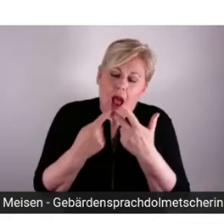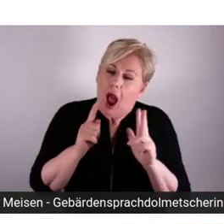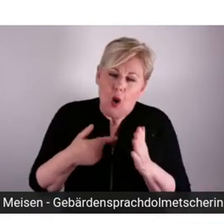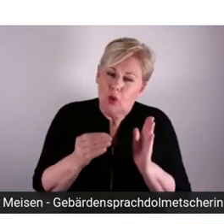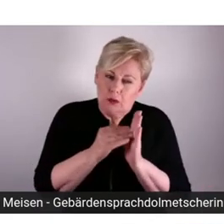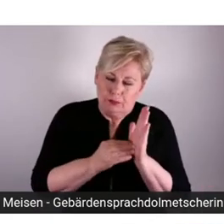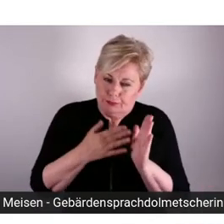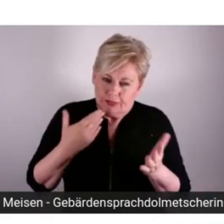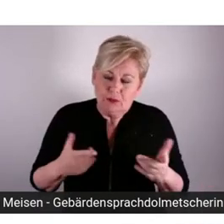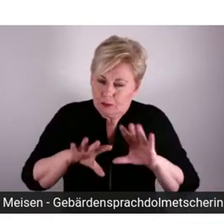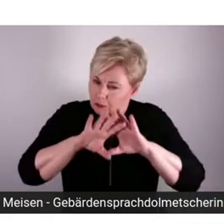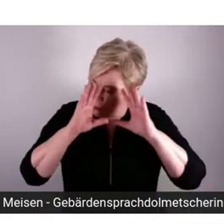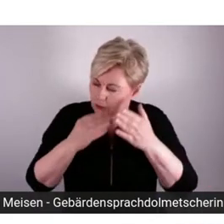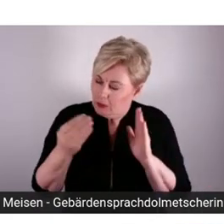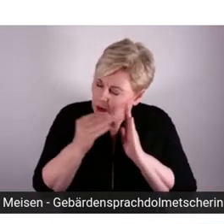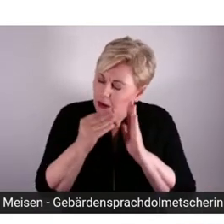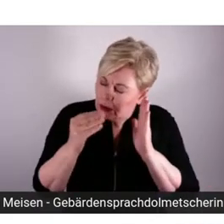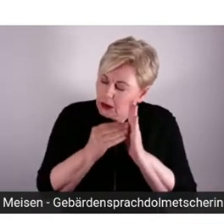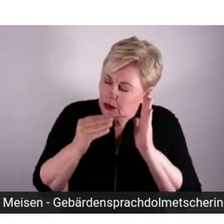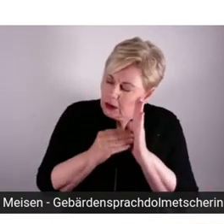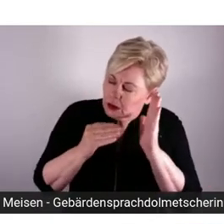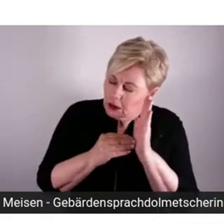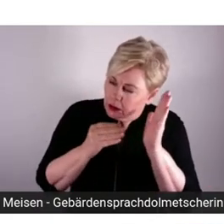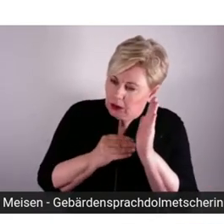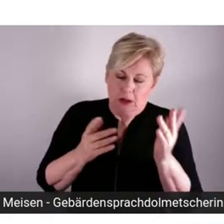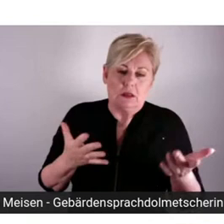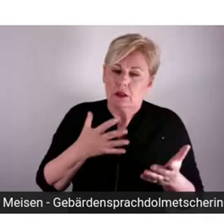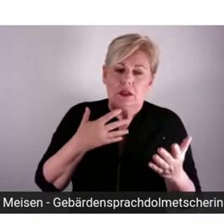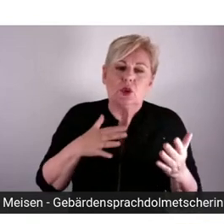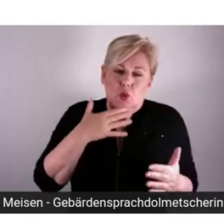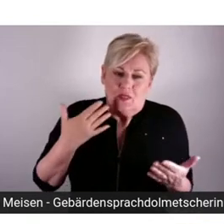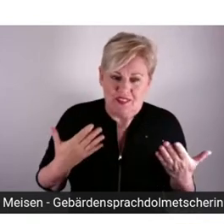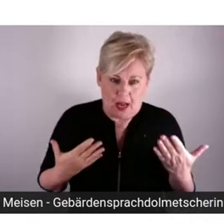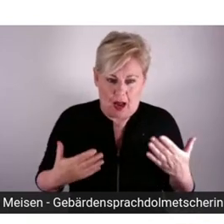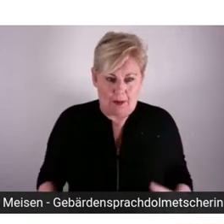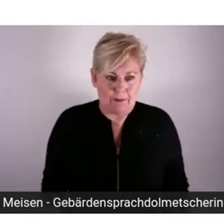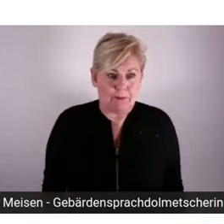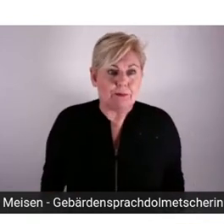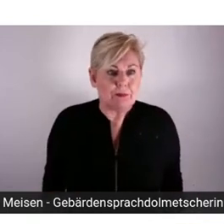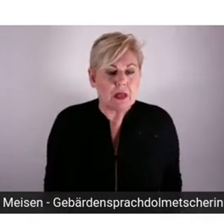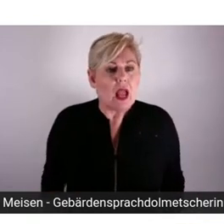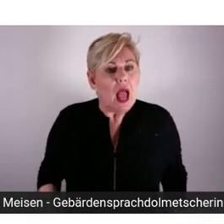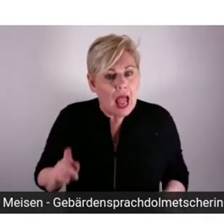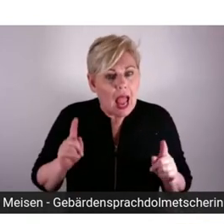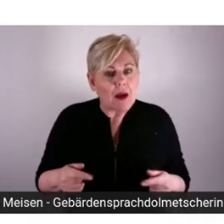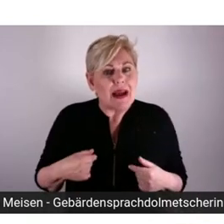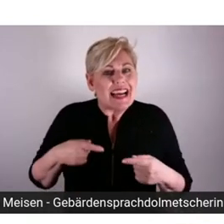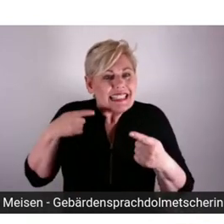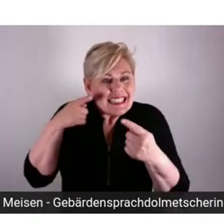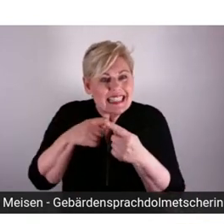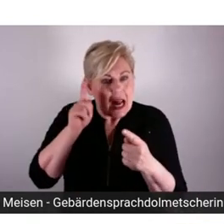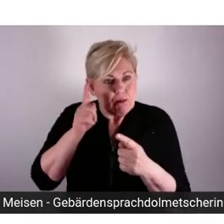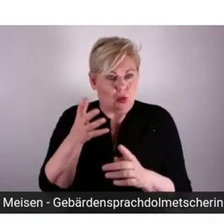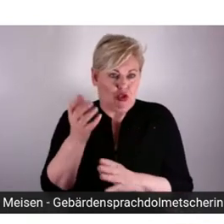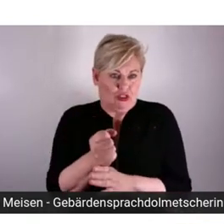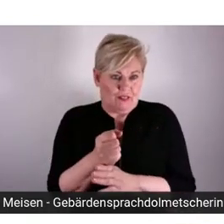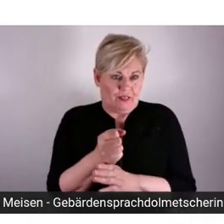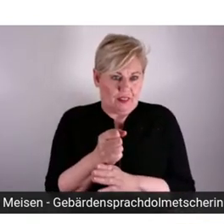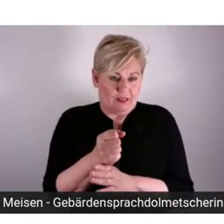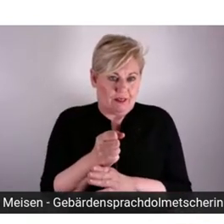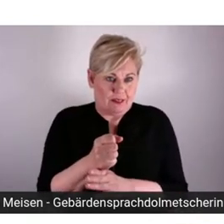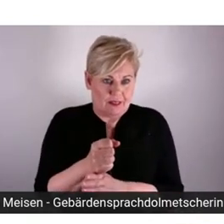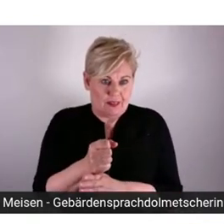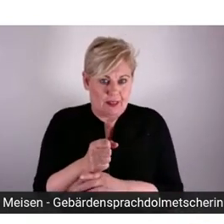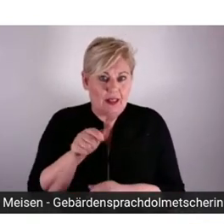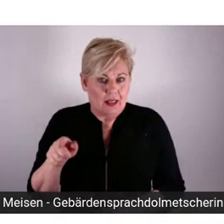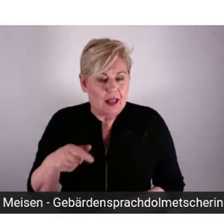viel ist, was man aufführen könnte. Aber das Entscheidende ist, dass das Ziel ja erreicht wird, von dem in dem Beitrag ja auch gesprochen